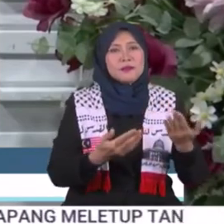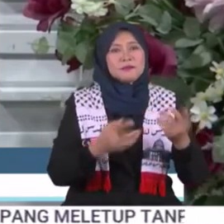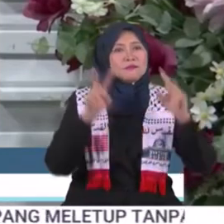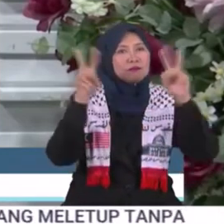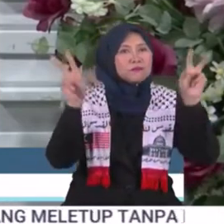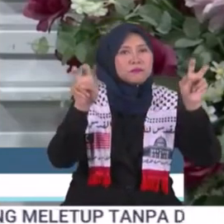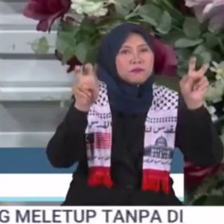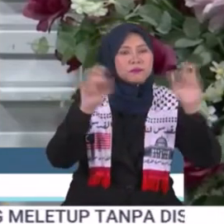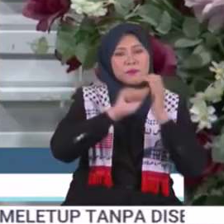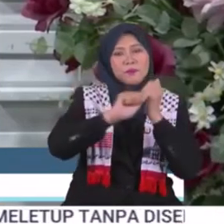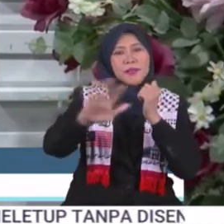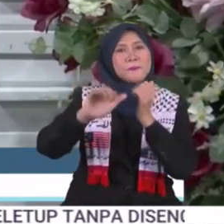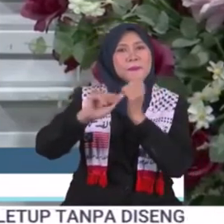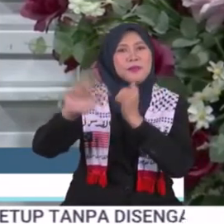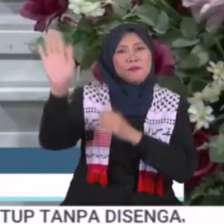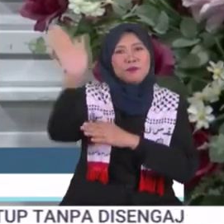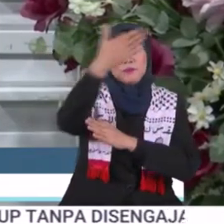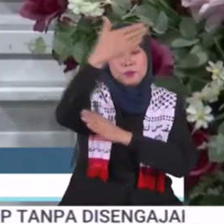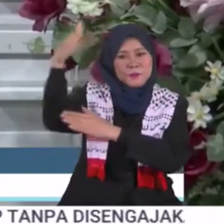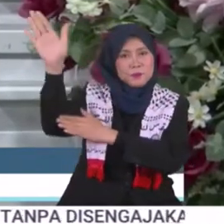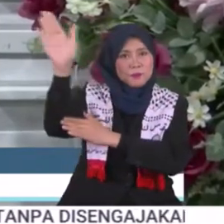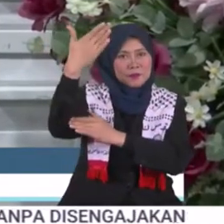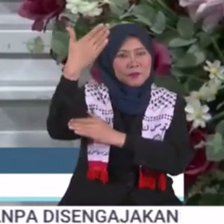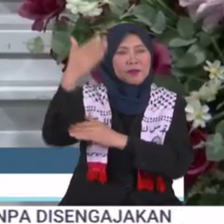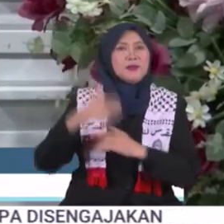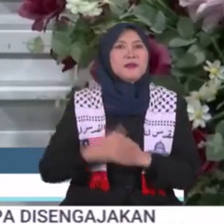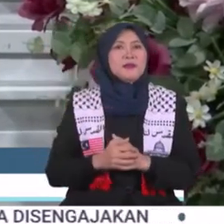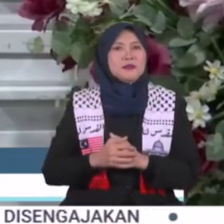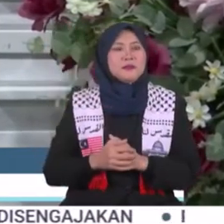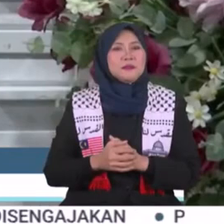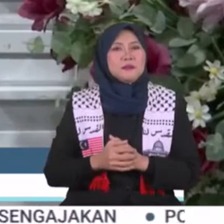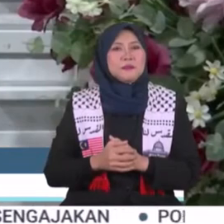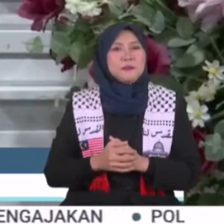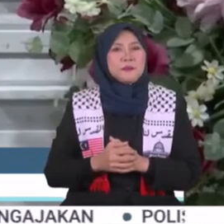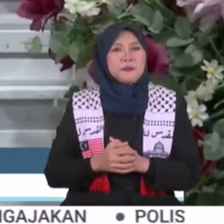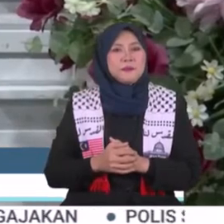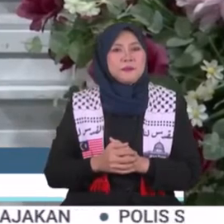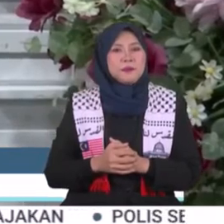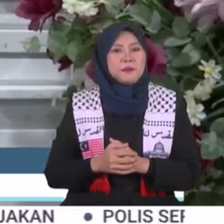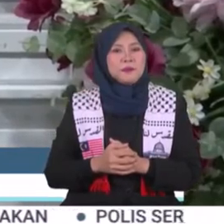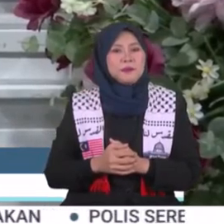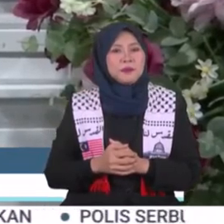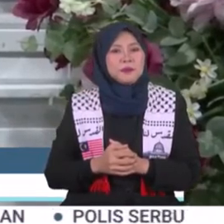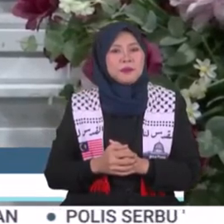bersempena dengan kempen Kibar Jarum Gemilang ni lah. Pancar Bulan Kebangsaan ni. Dan